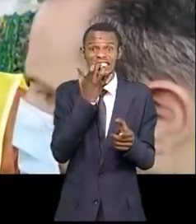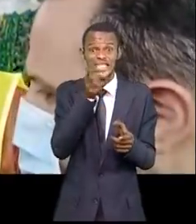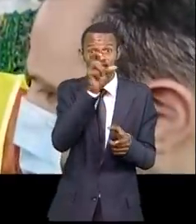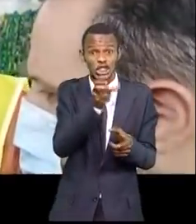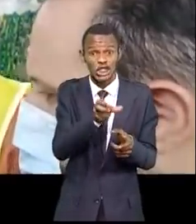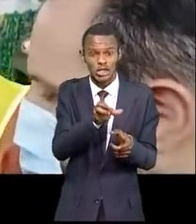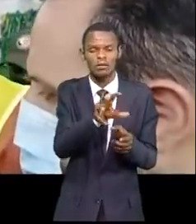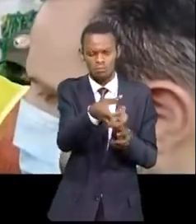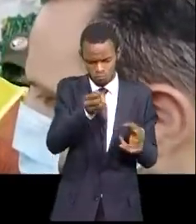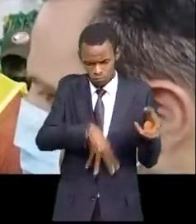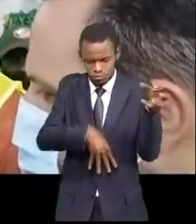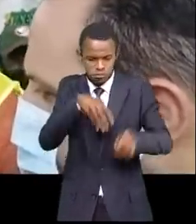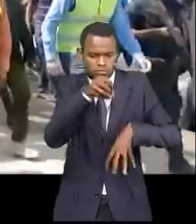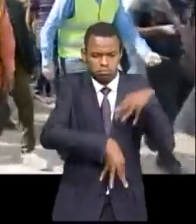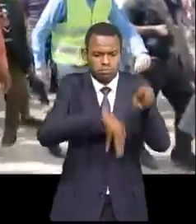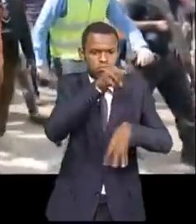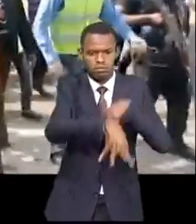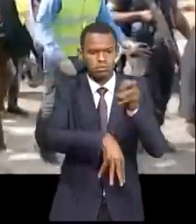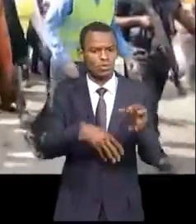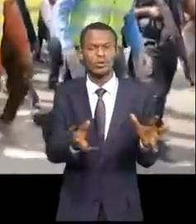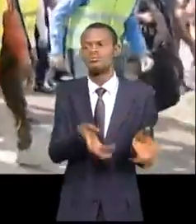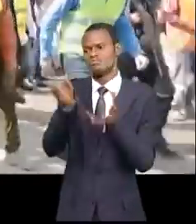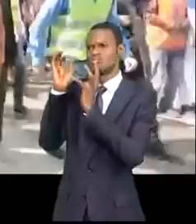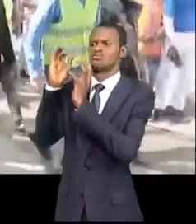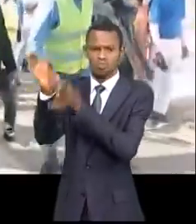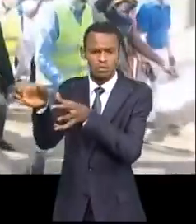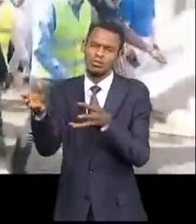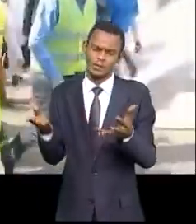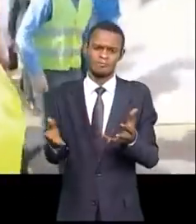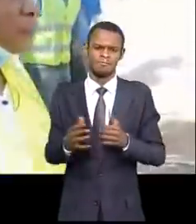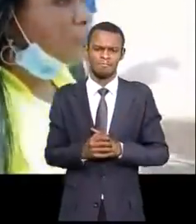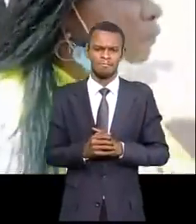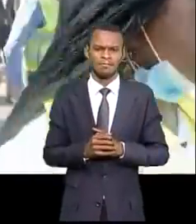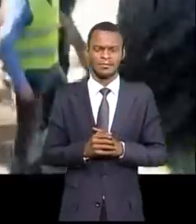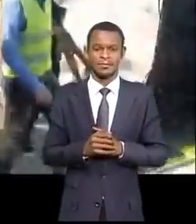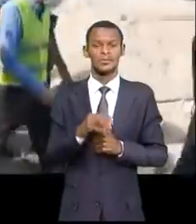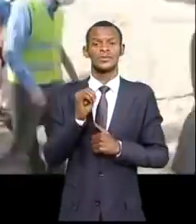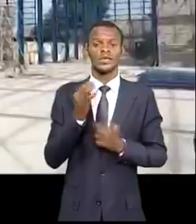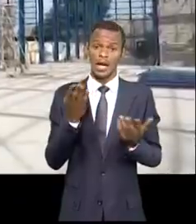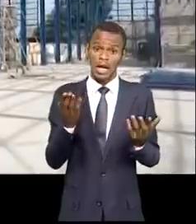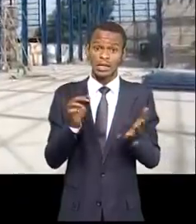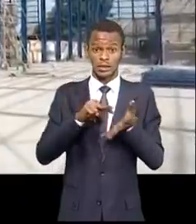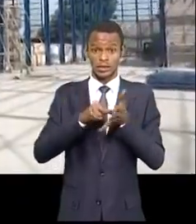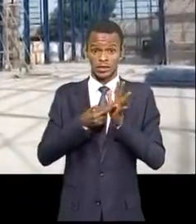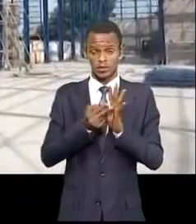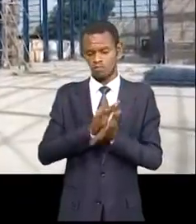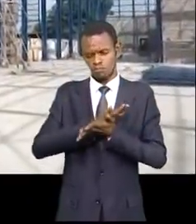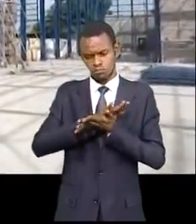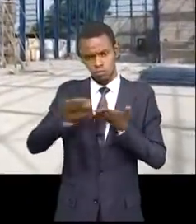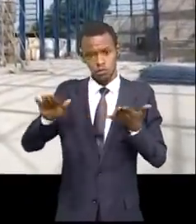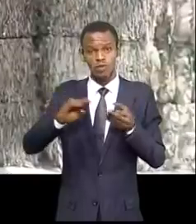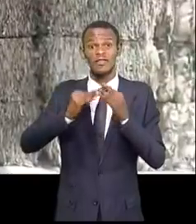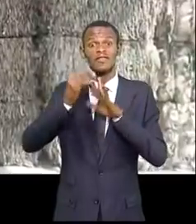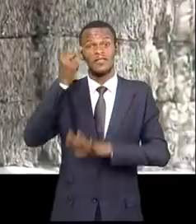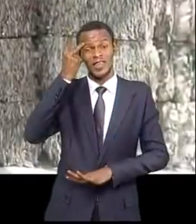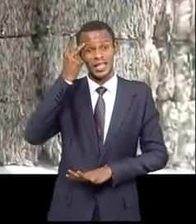devenus lola tiendrait donc que la propriété de la ville de kinshasa ne sera plus un défi c'est